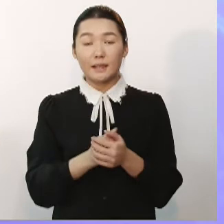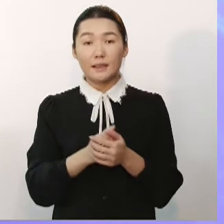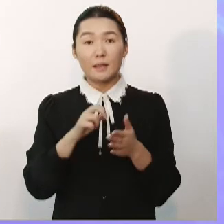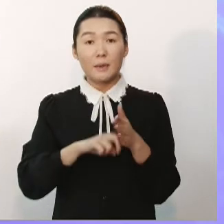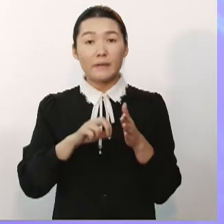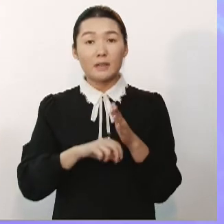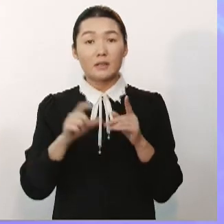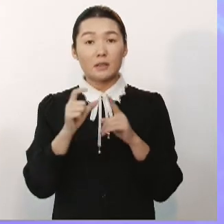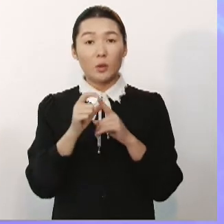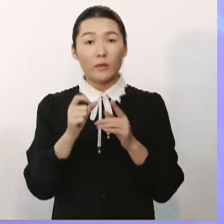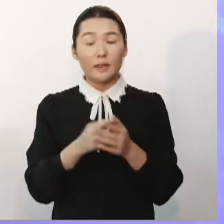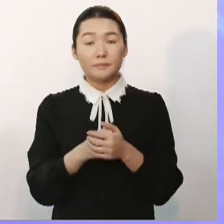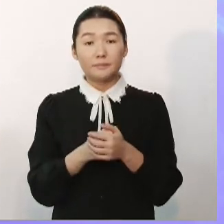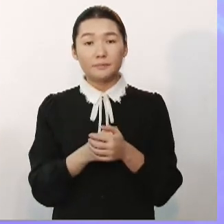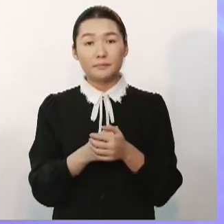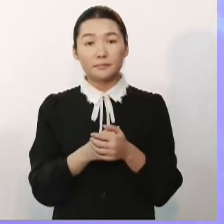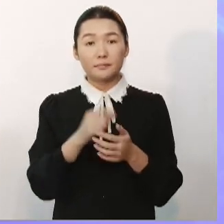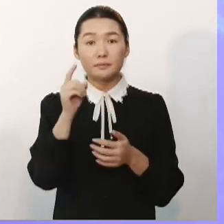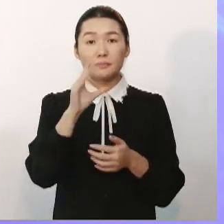проверочное слово